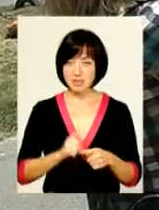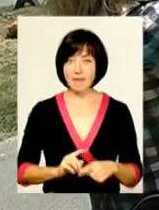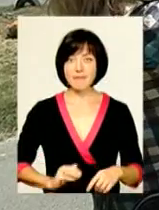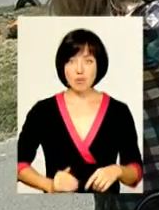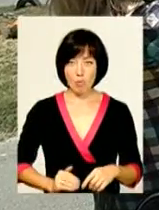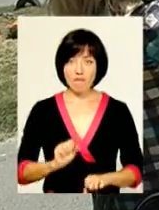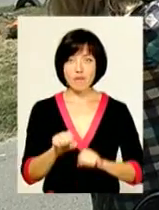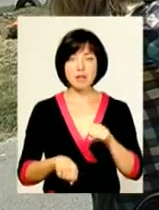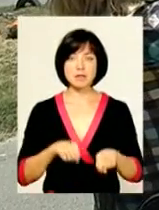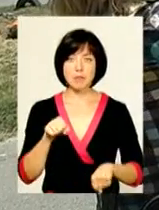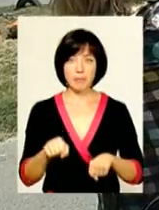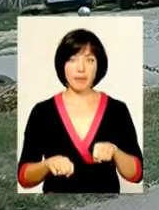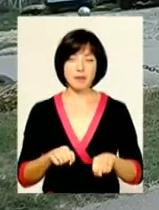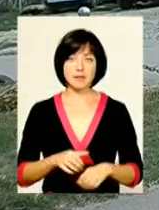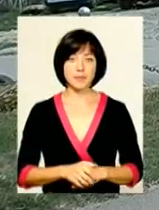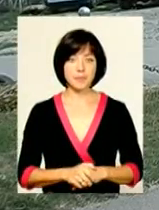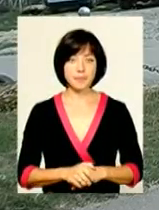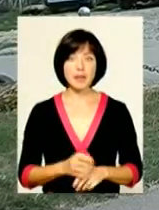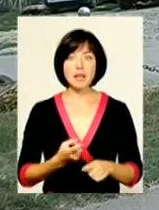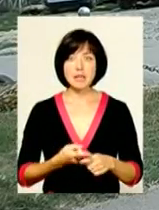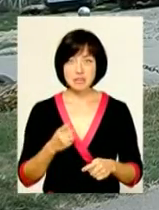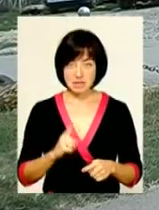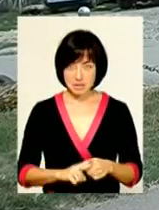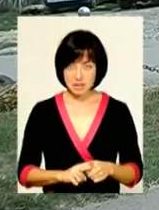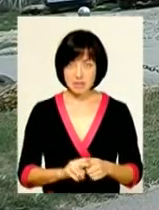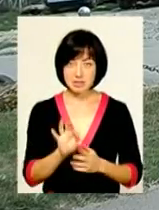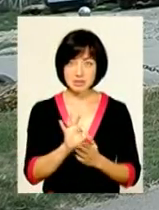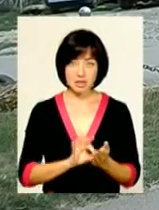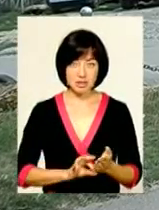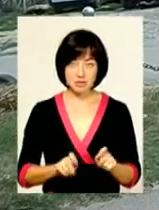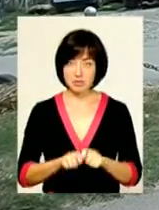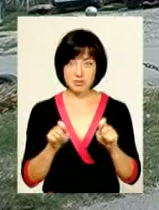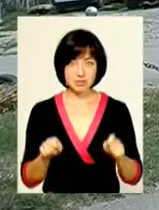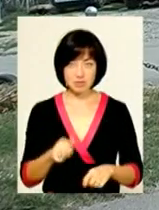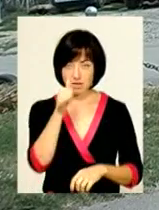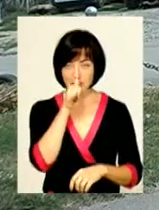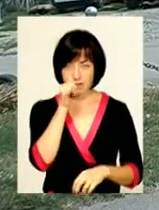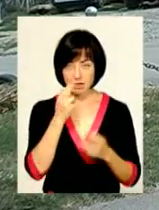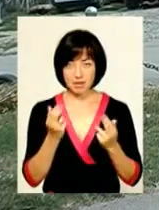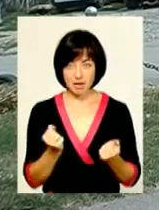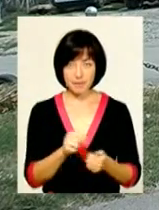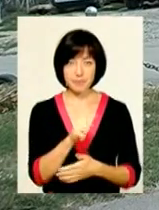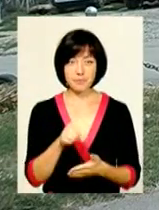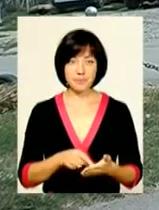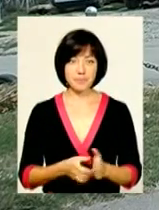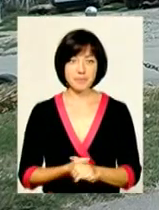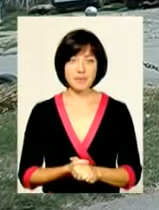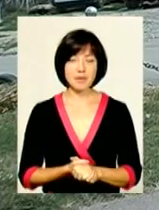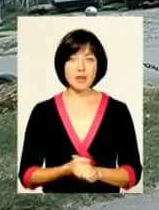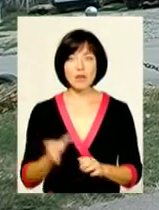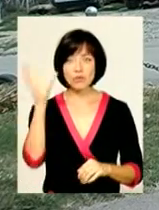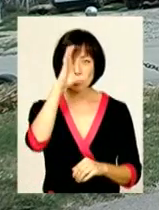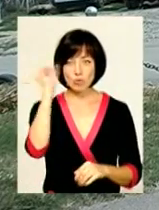фірмовий велосипед був. Ну. Ця справа була по гарячим слідам, і вони все ж таки її не відкрили. Ну, так. Це, ну,